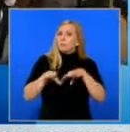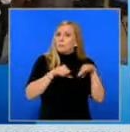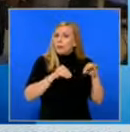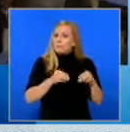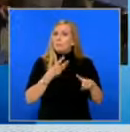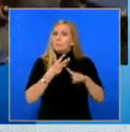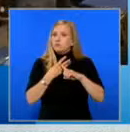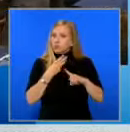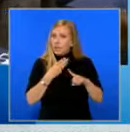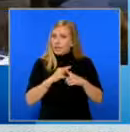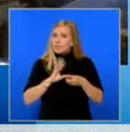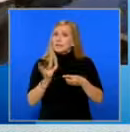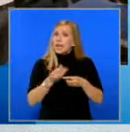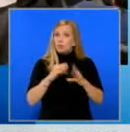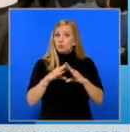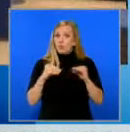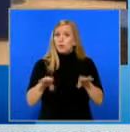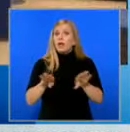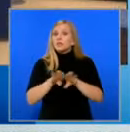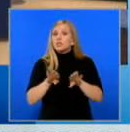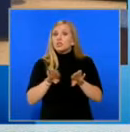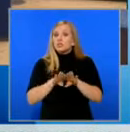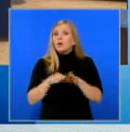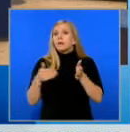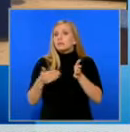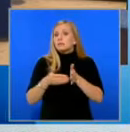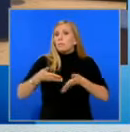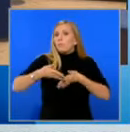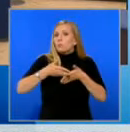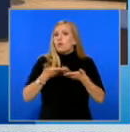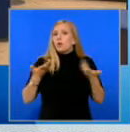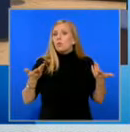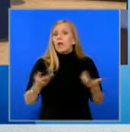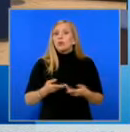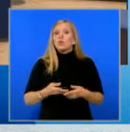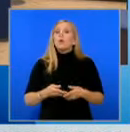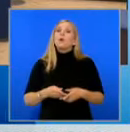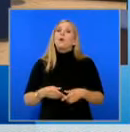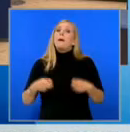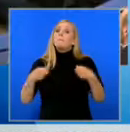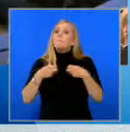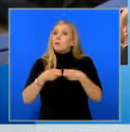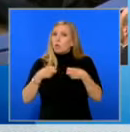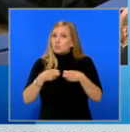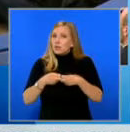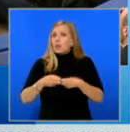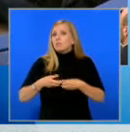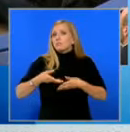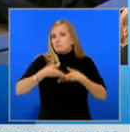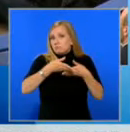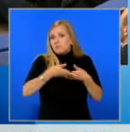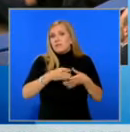румъния в шенгенското пространство а също така и и заради помощта която брюксел оказва свързана с